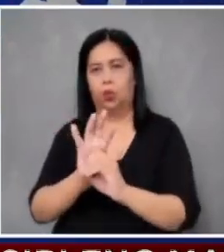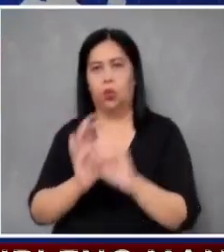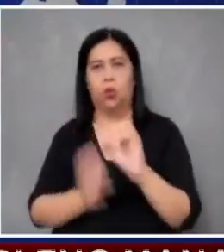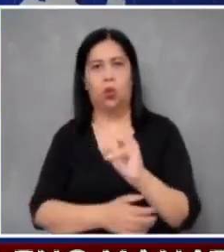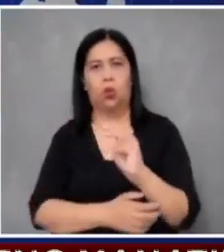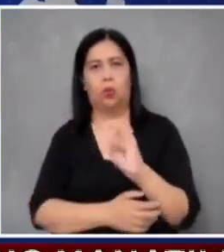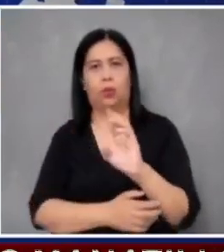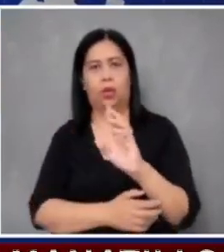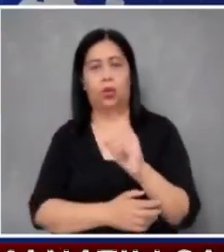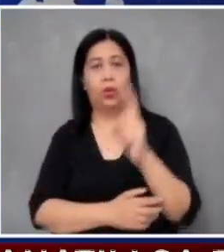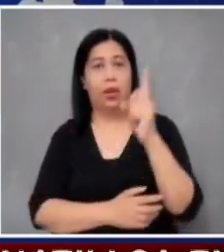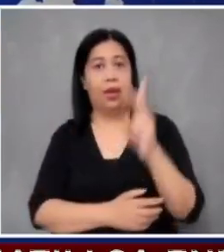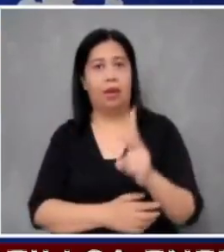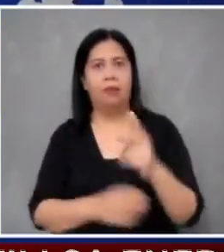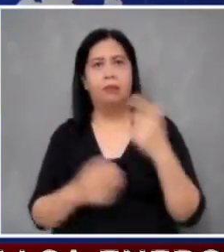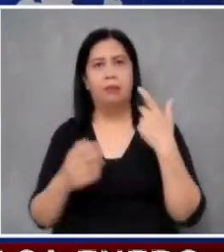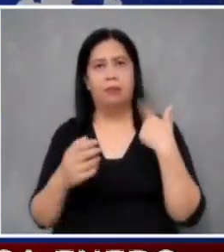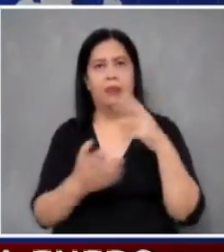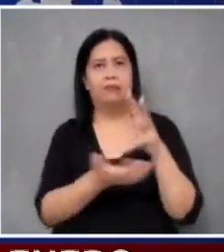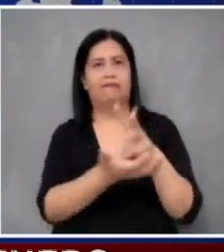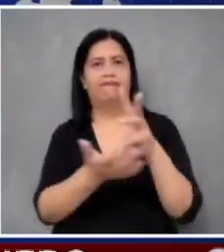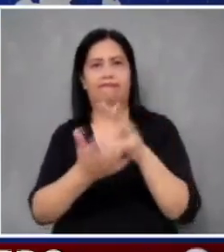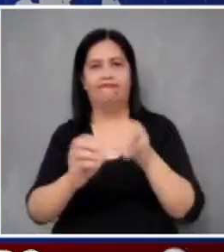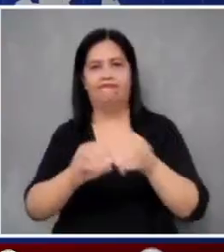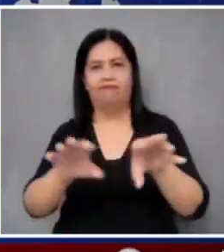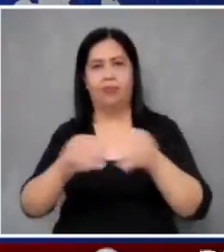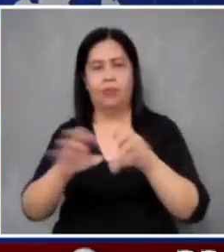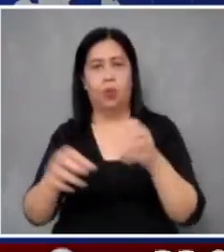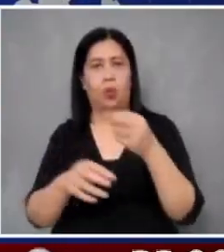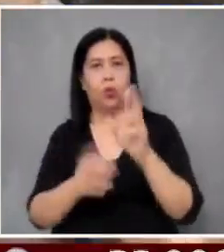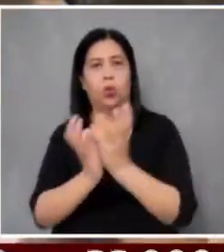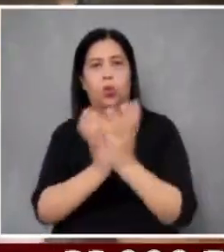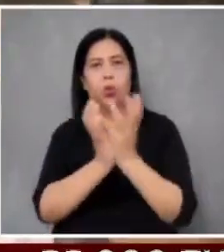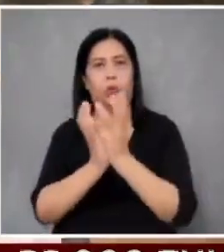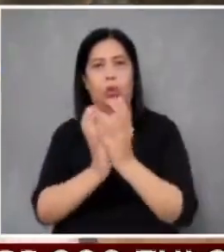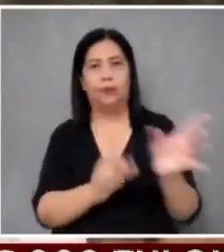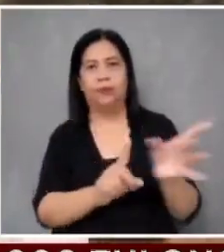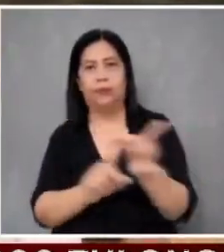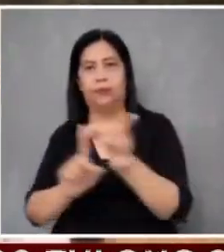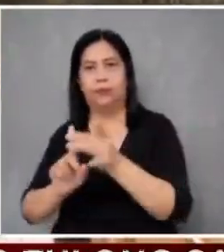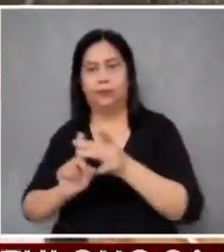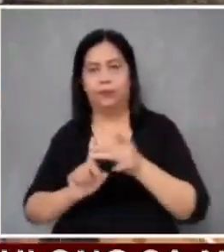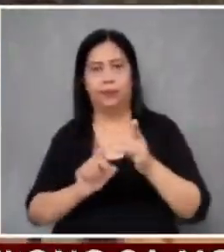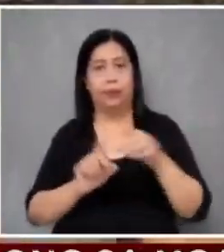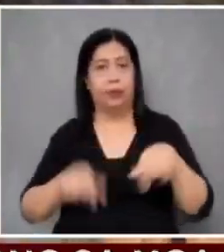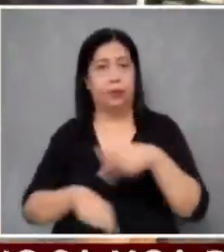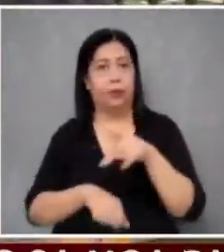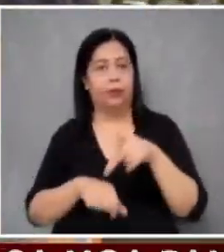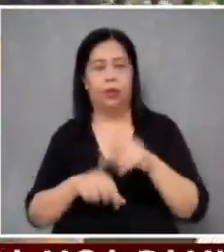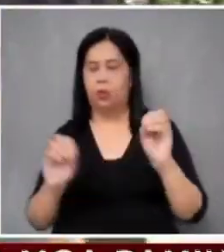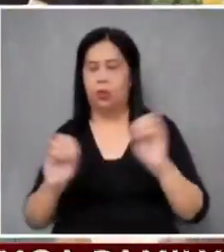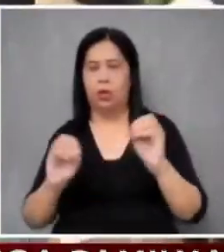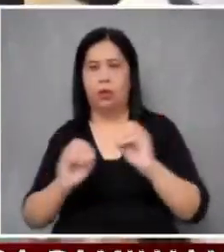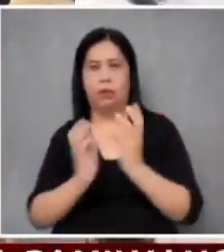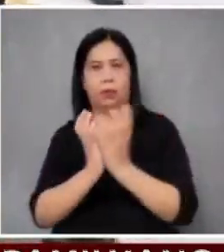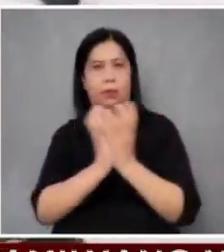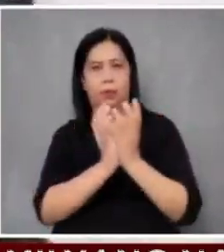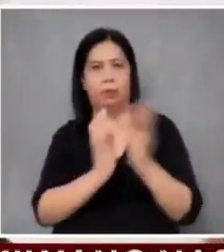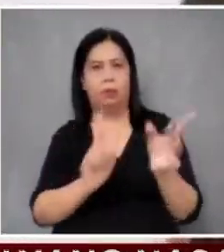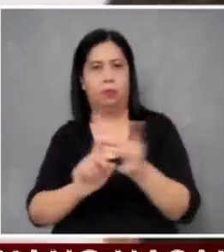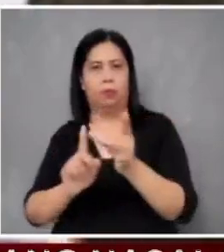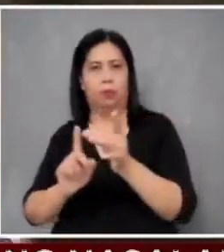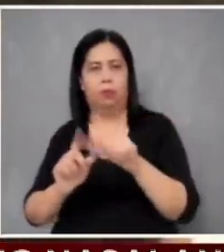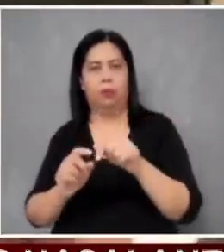ito, may mga local cases na o di kaya ay community transmission. Sa Pilipinas, wala pang kasong na itatala sa mga